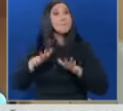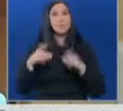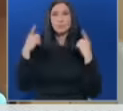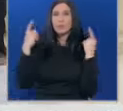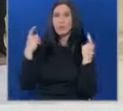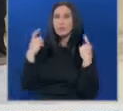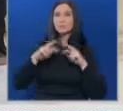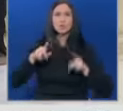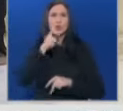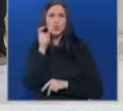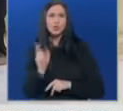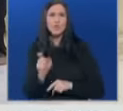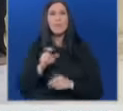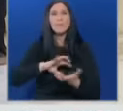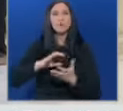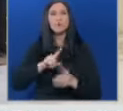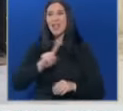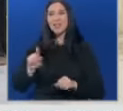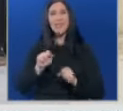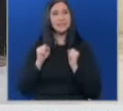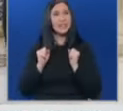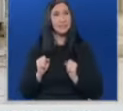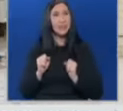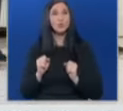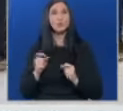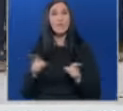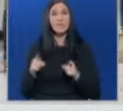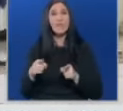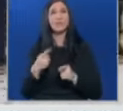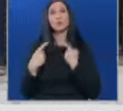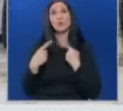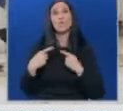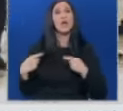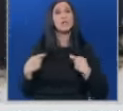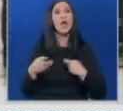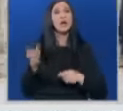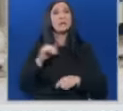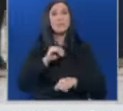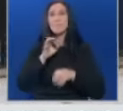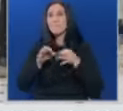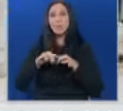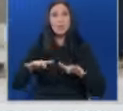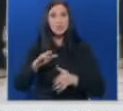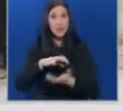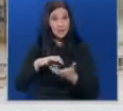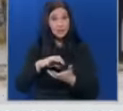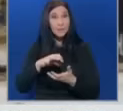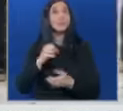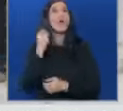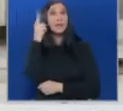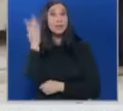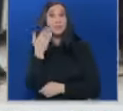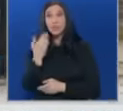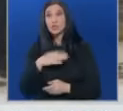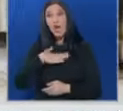Гърция, с други думи политическа нестабилност в управлението в условията на война и постпандемична криза. Идеята беше да се постигне